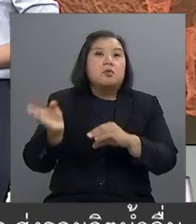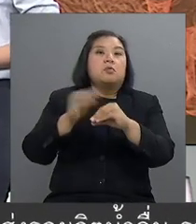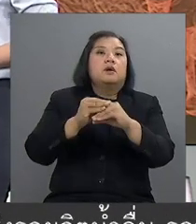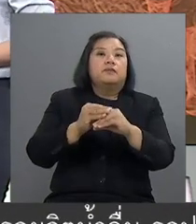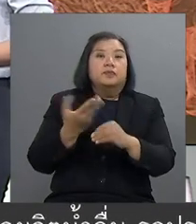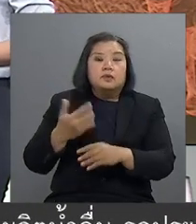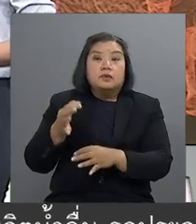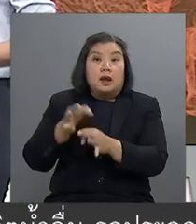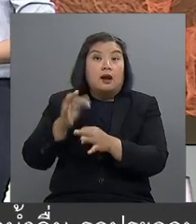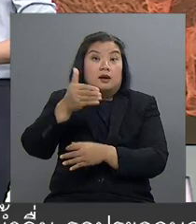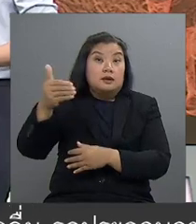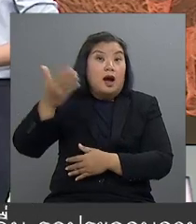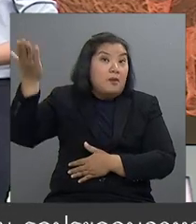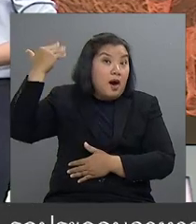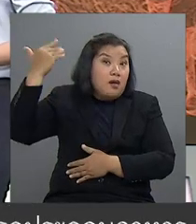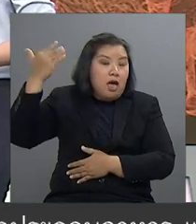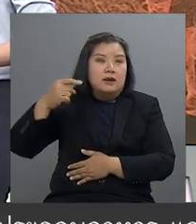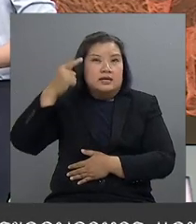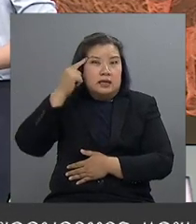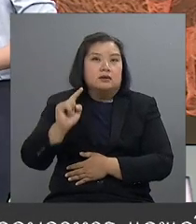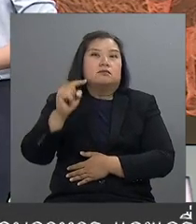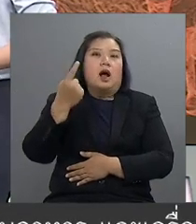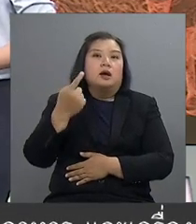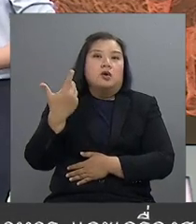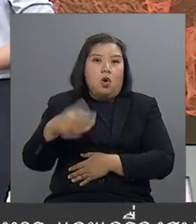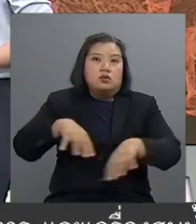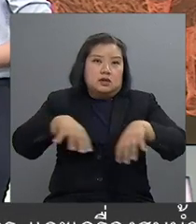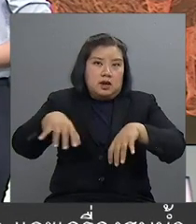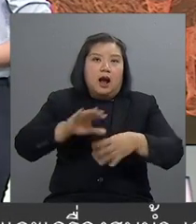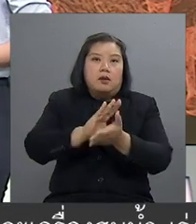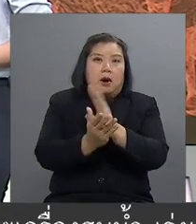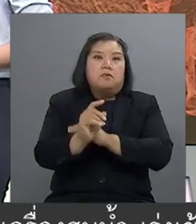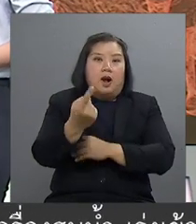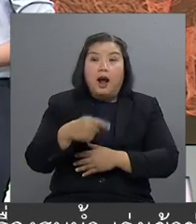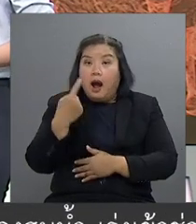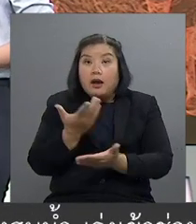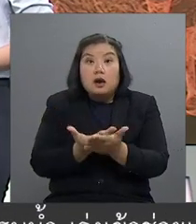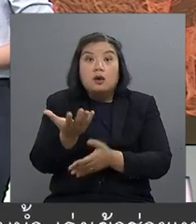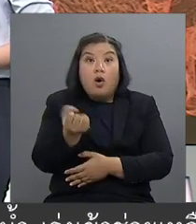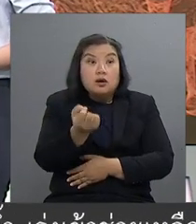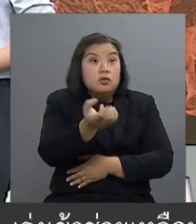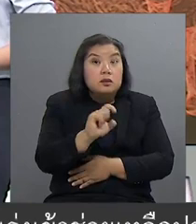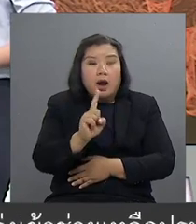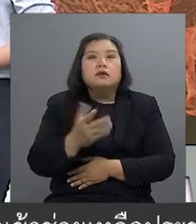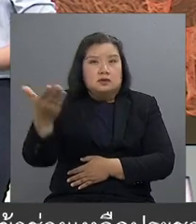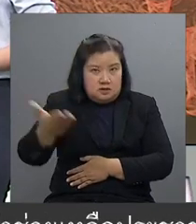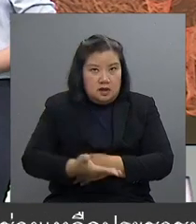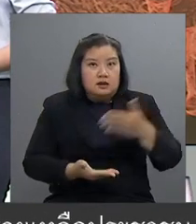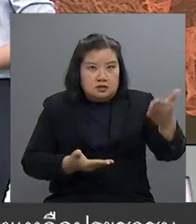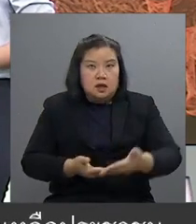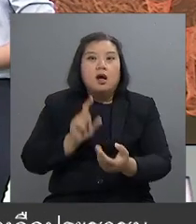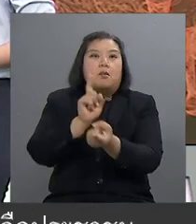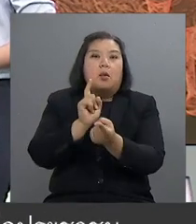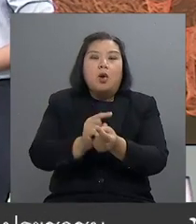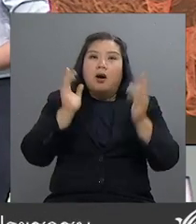นั้นเร่งการใช้มาตรการปรับโครงสร้างหนี้เรียกลูกนี้เข้ามาเจรจาพูดคุยกันให้ลูกหนี้ได้จ่ายเท่าที่